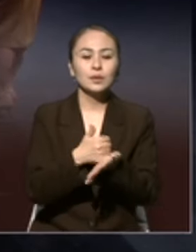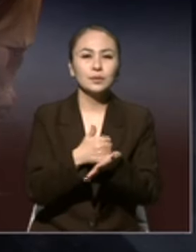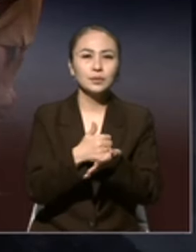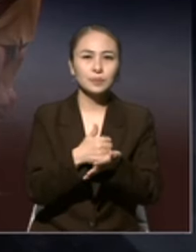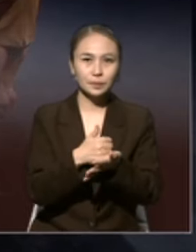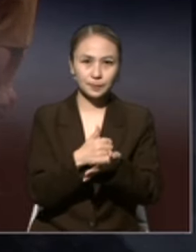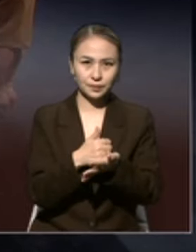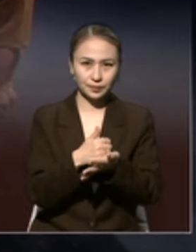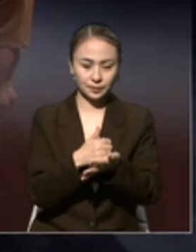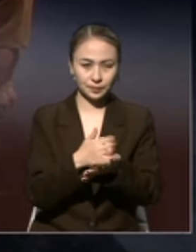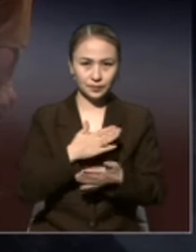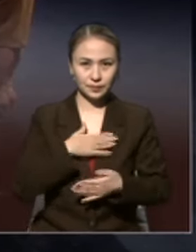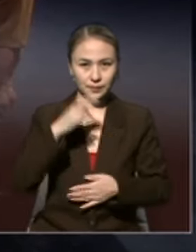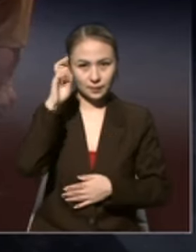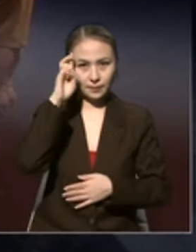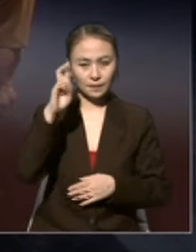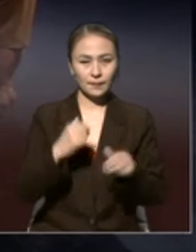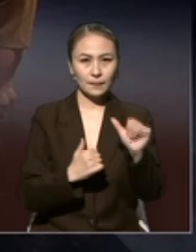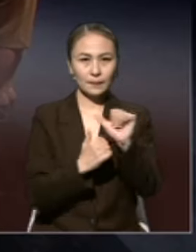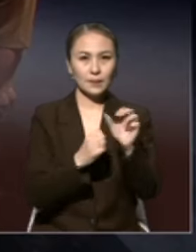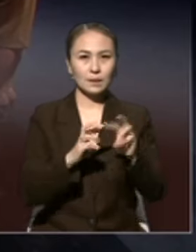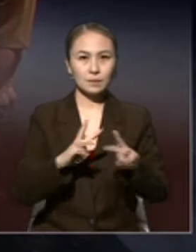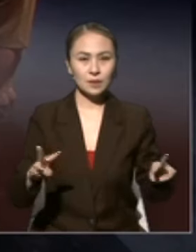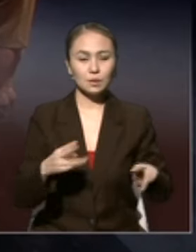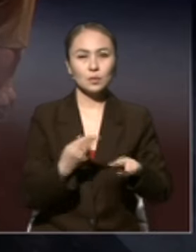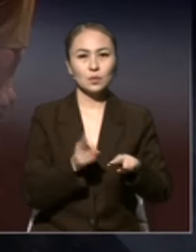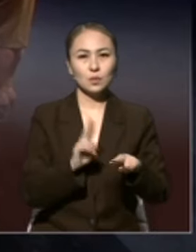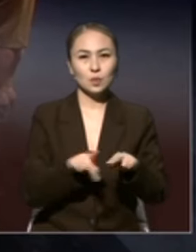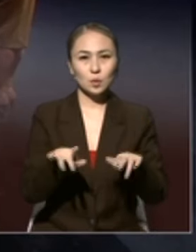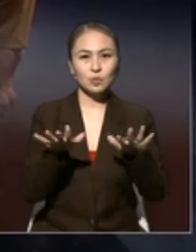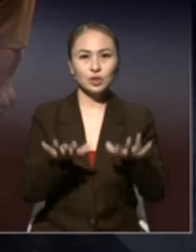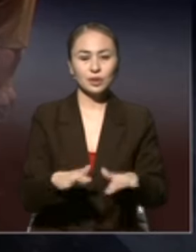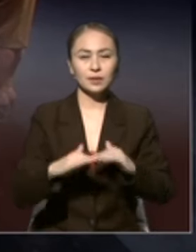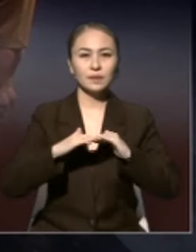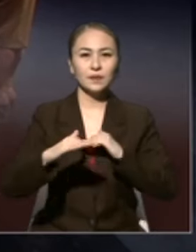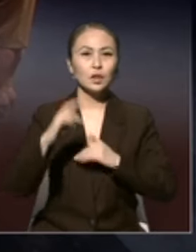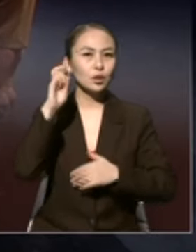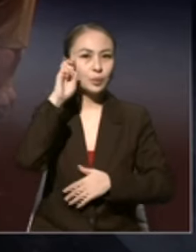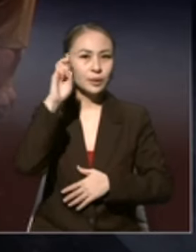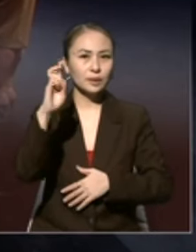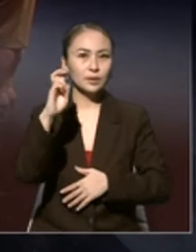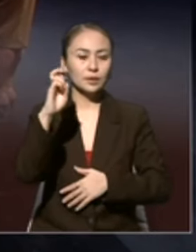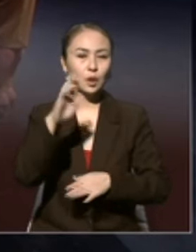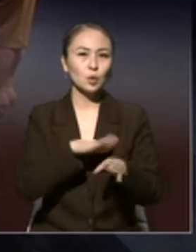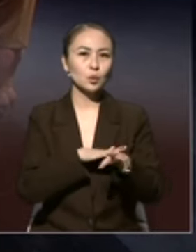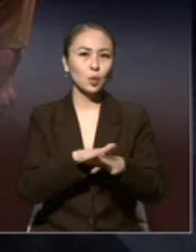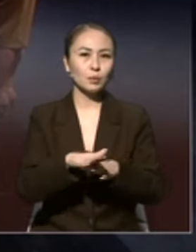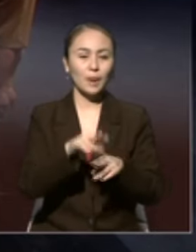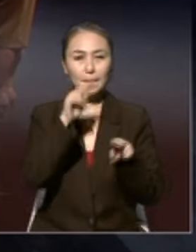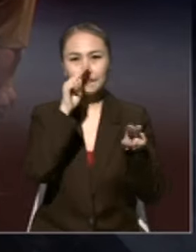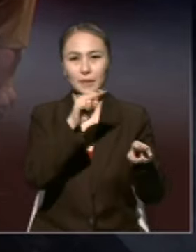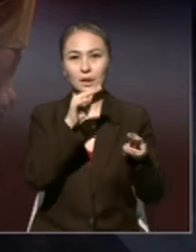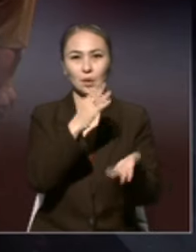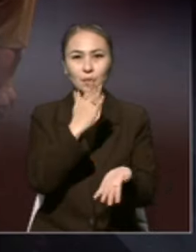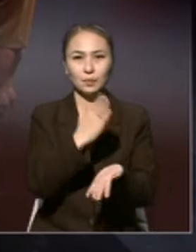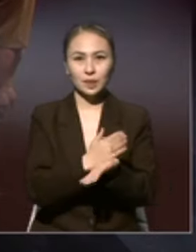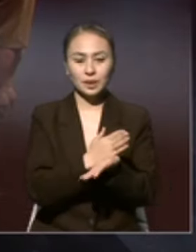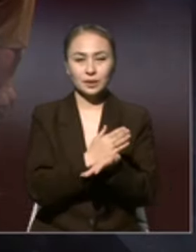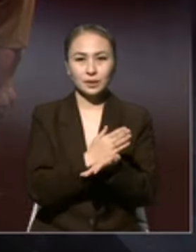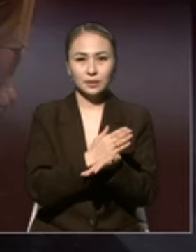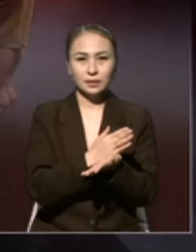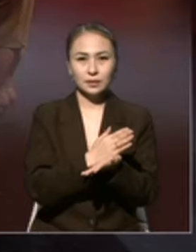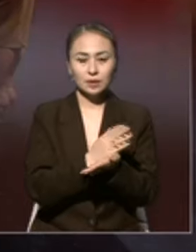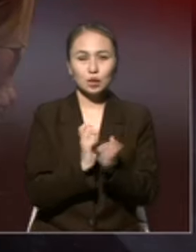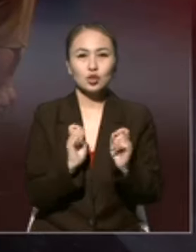ел мемлекетіміздің премьер-министрі, сол себептен сол жердегі үкіметтің толығымен бақылауында тұр, және де